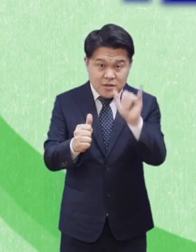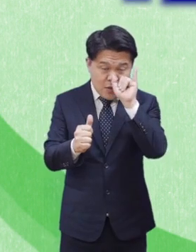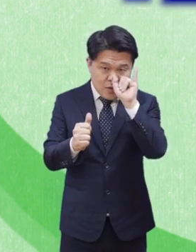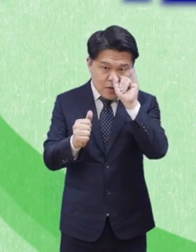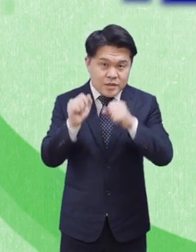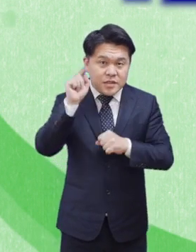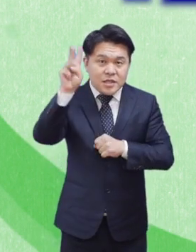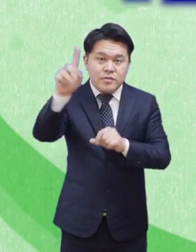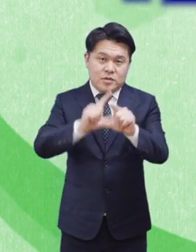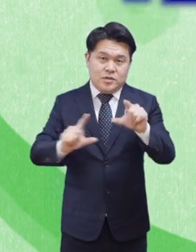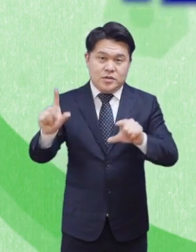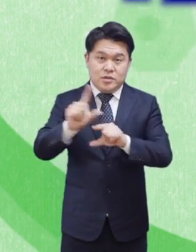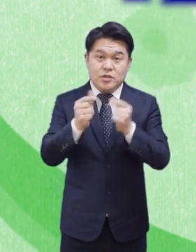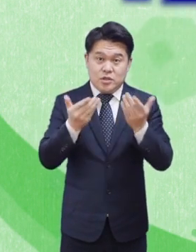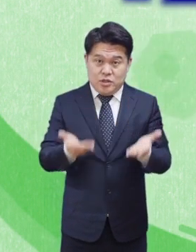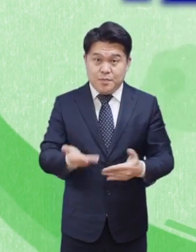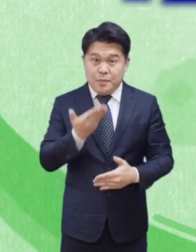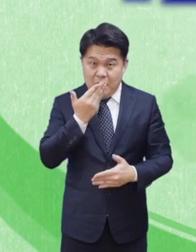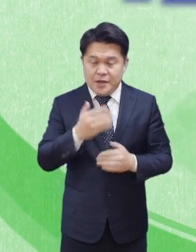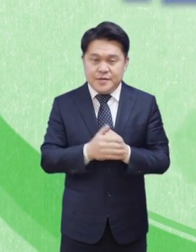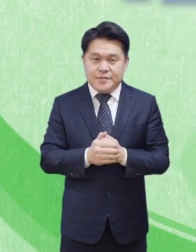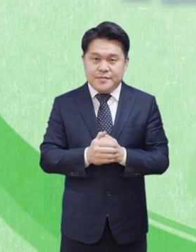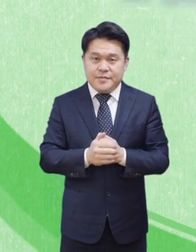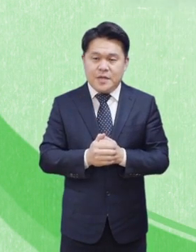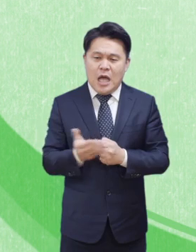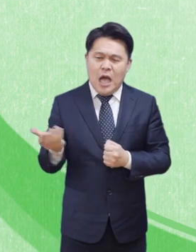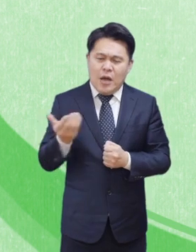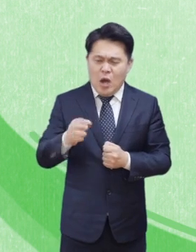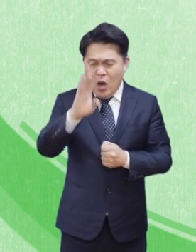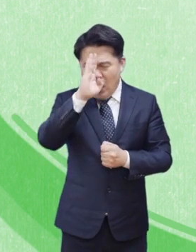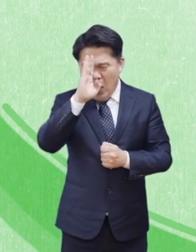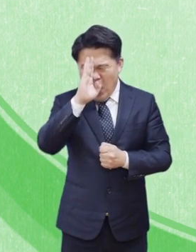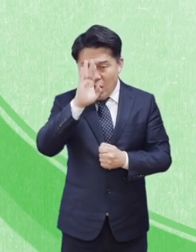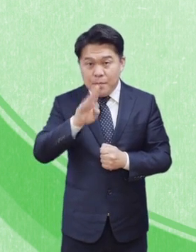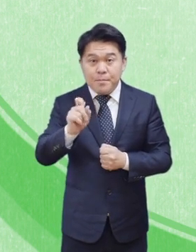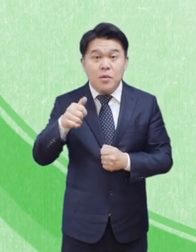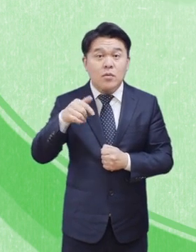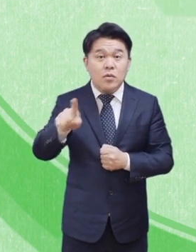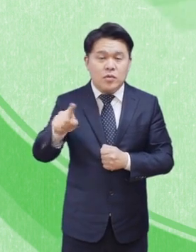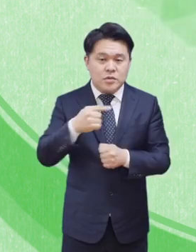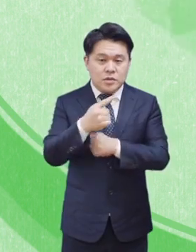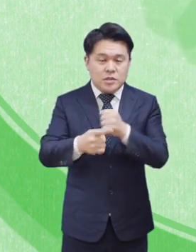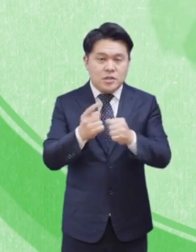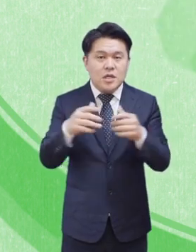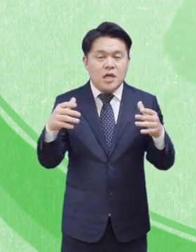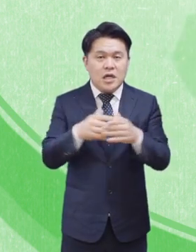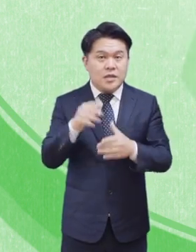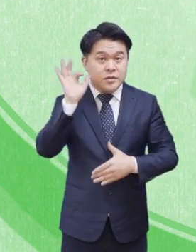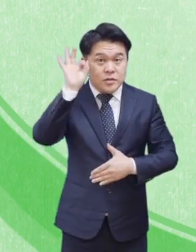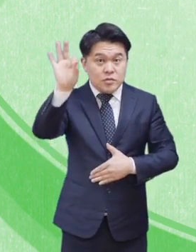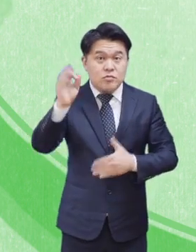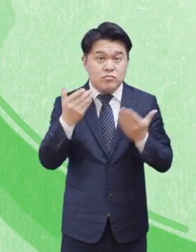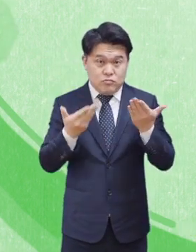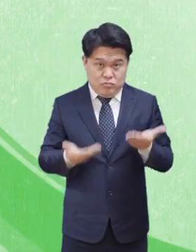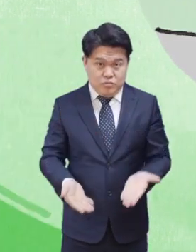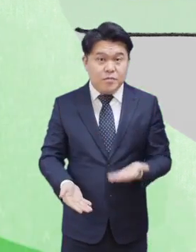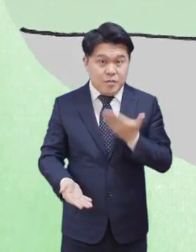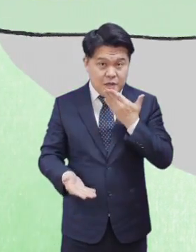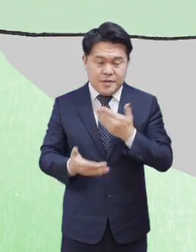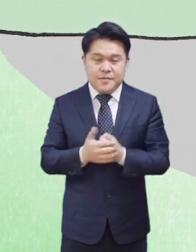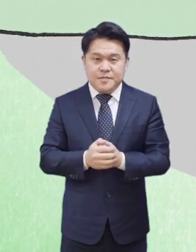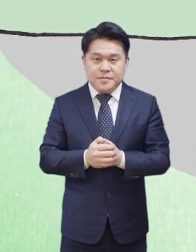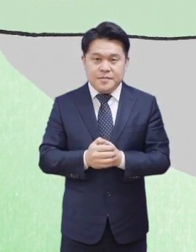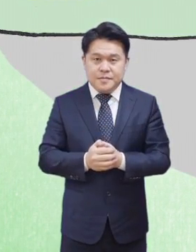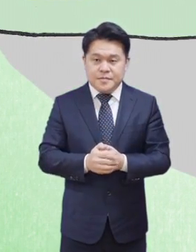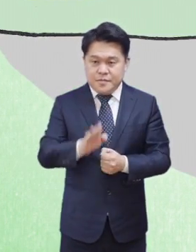일하면 3일의 연가를 더 쓸 수 있습니다. 아플 때 쉴 수 있는 병가는 1년 동안 10일을 쓸 수